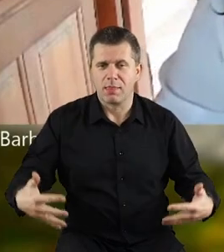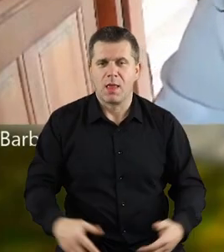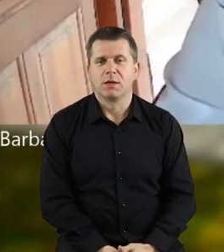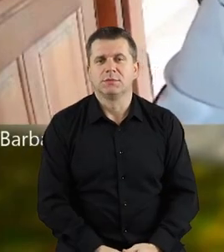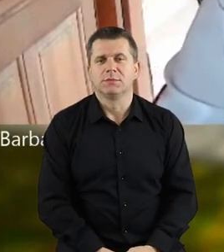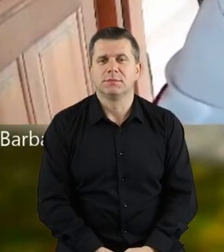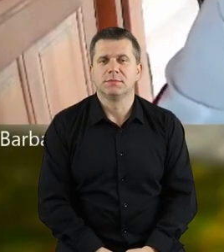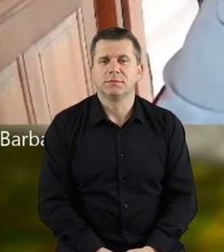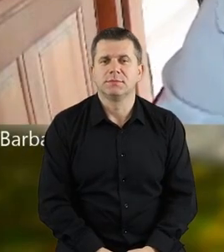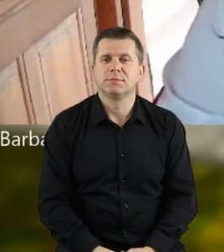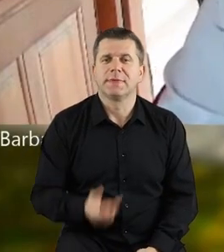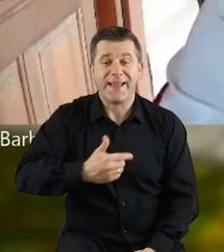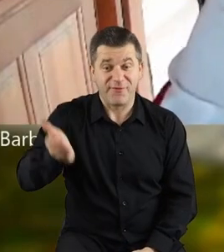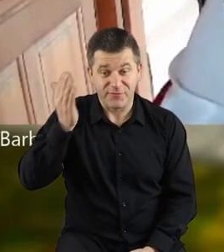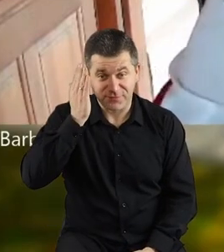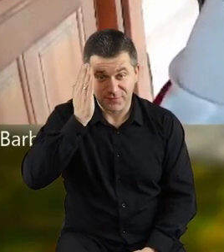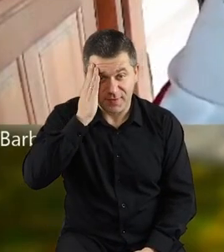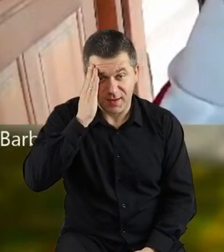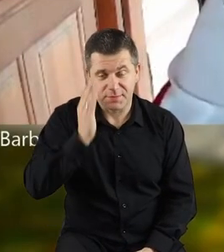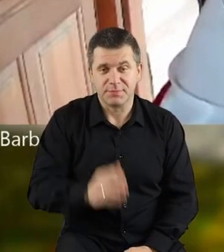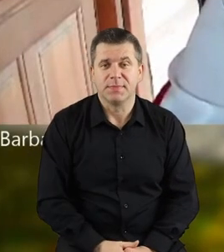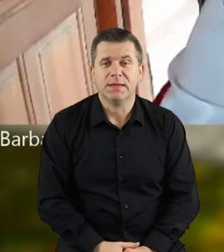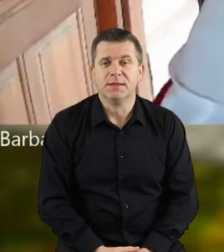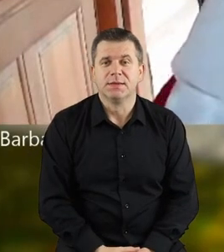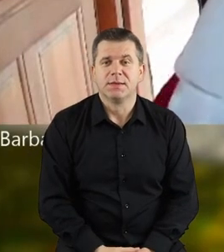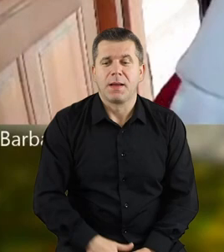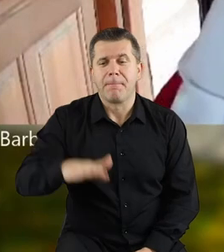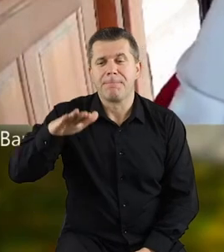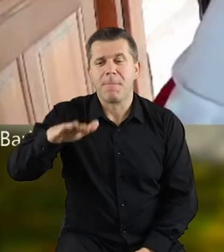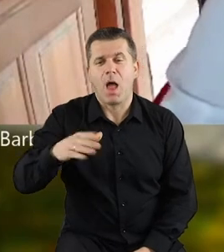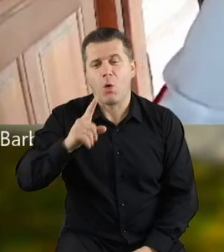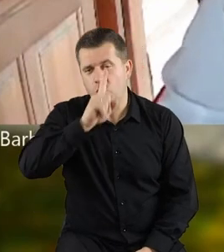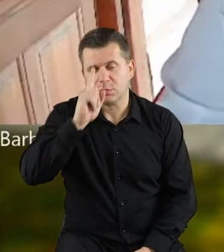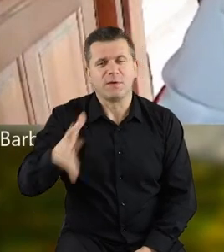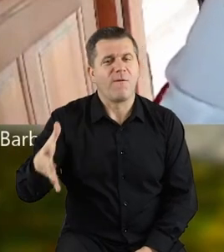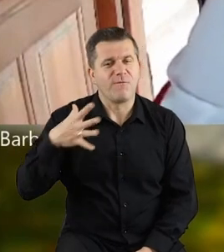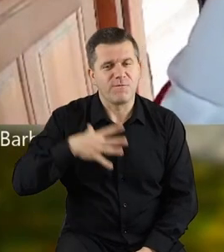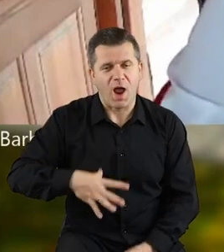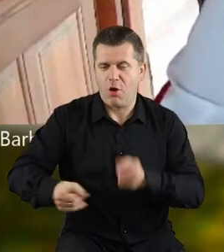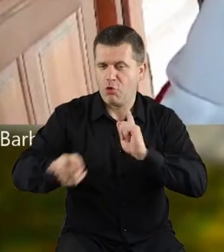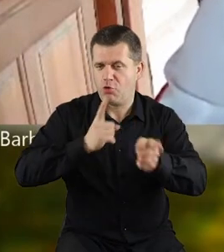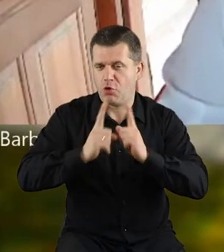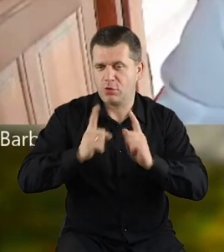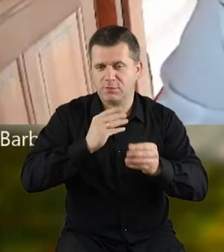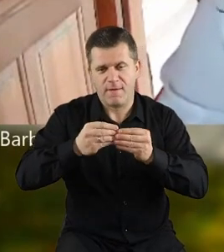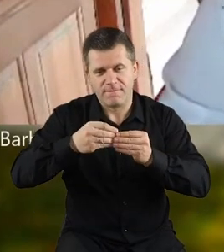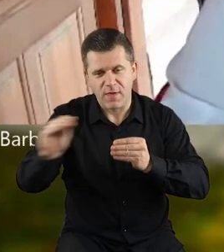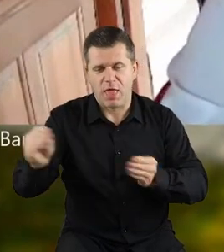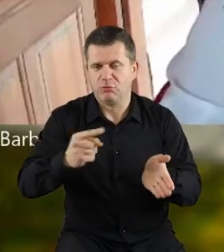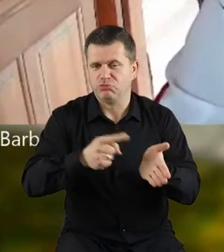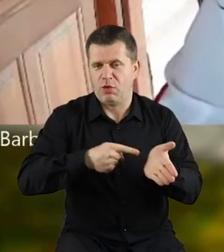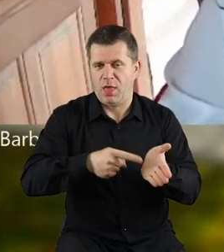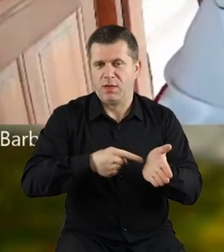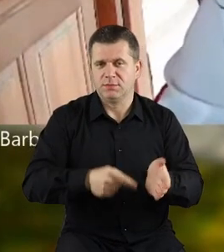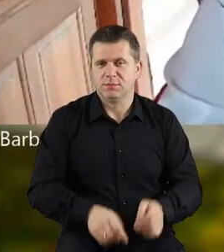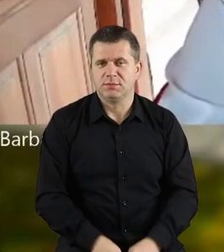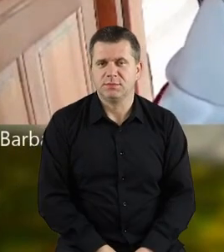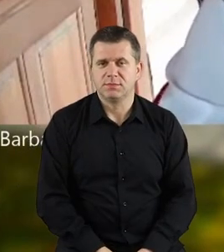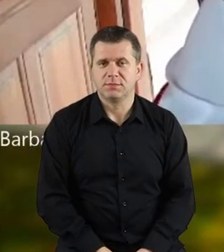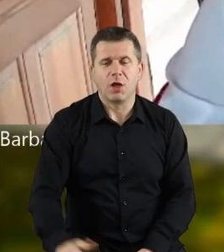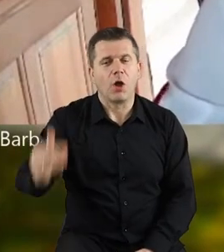radością, bo wiem, że z małymi ludźmi warto rozmawiać więcej i